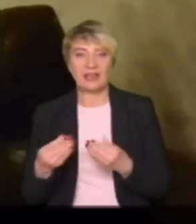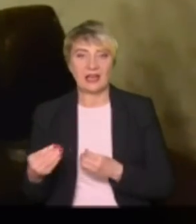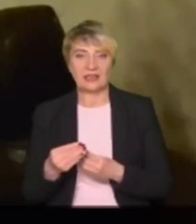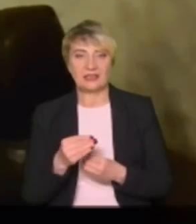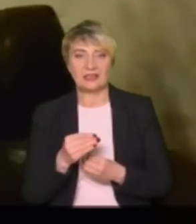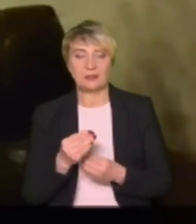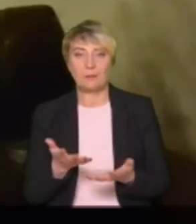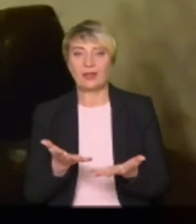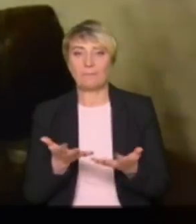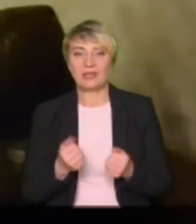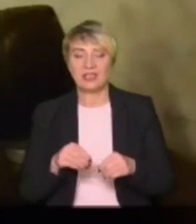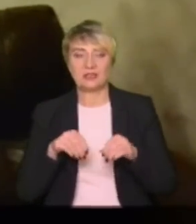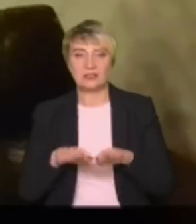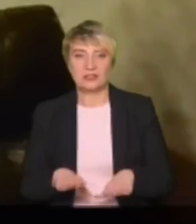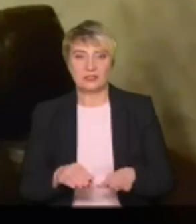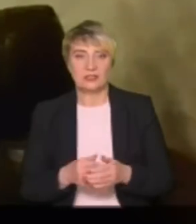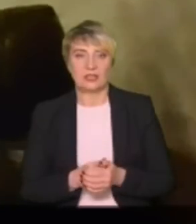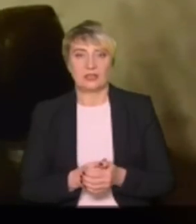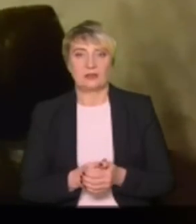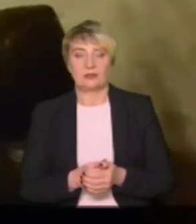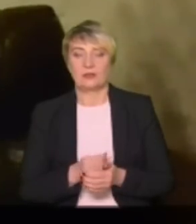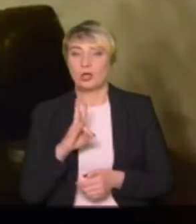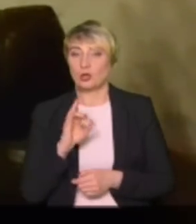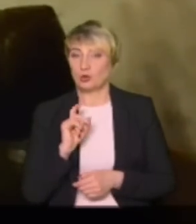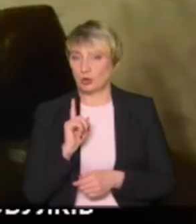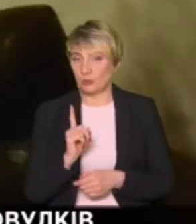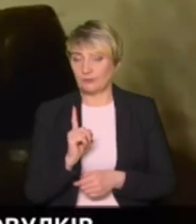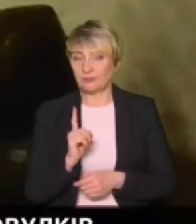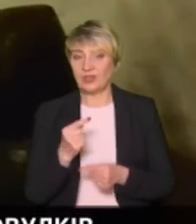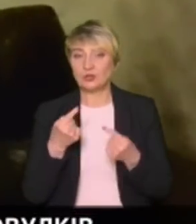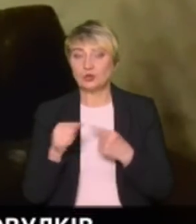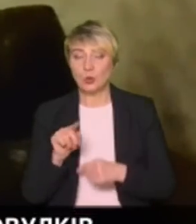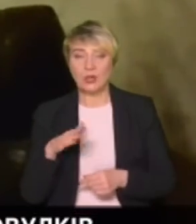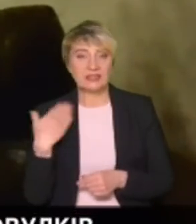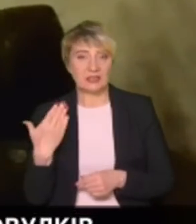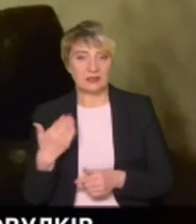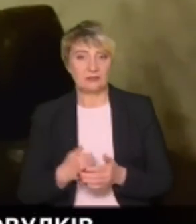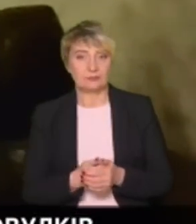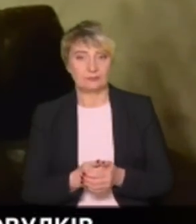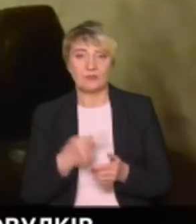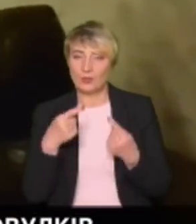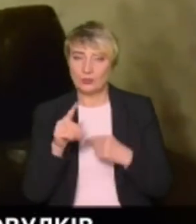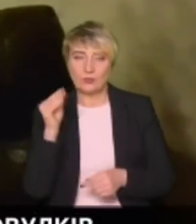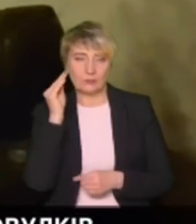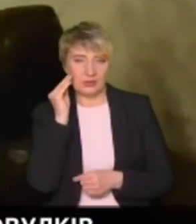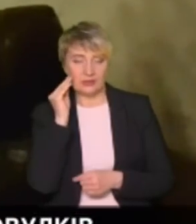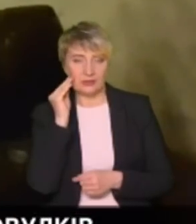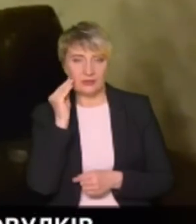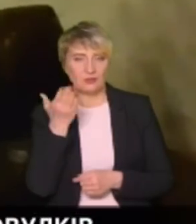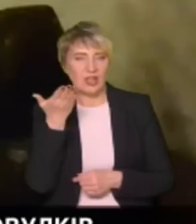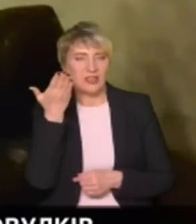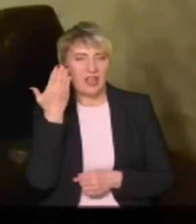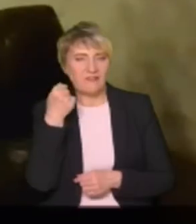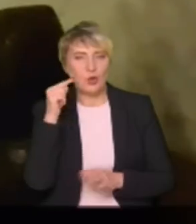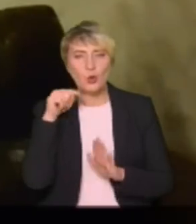принятие решений довольно малозначима. Но с другой стороны, я довольно хорошо в курсе